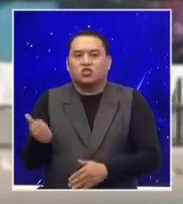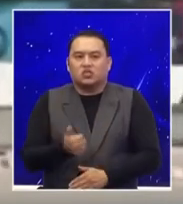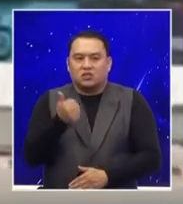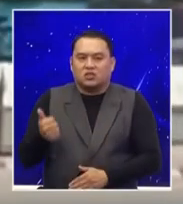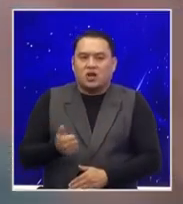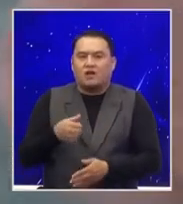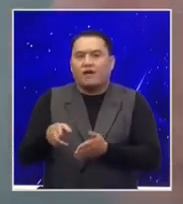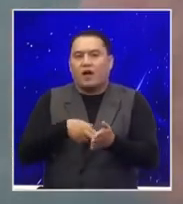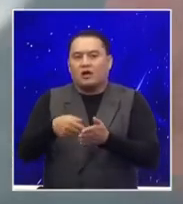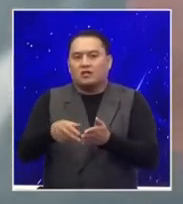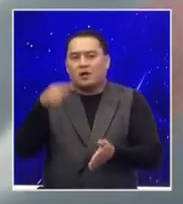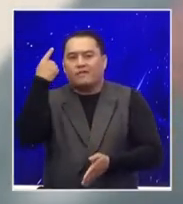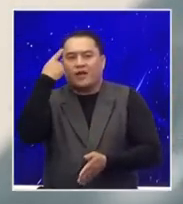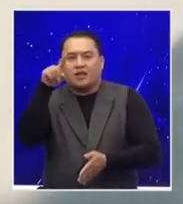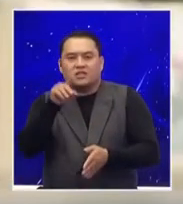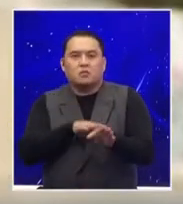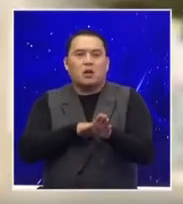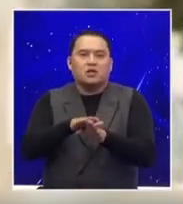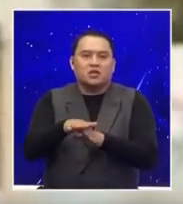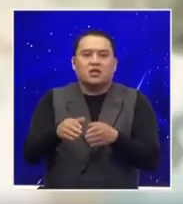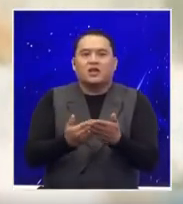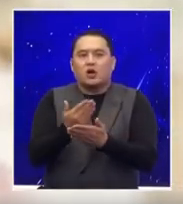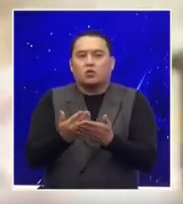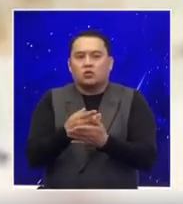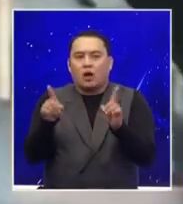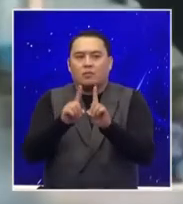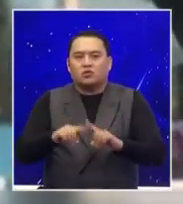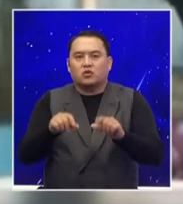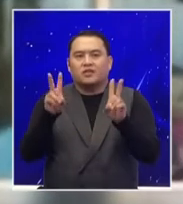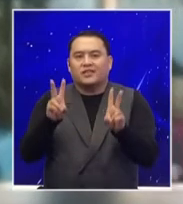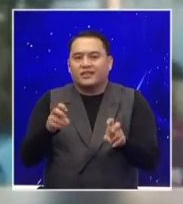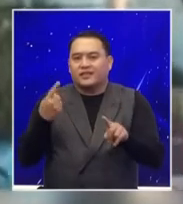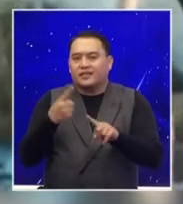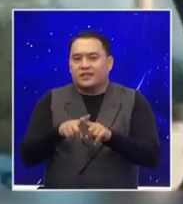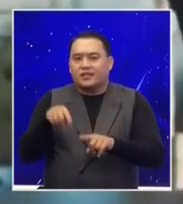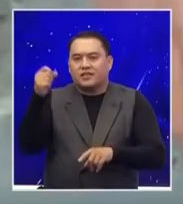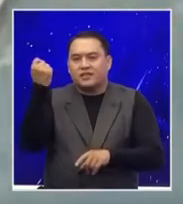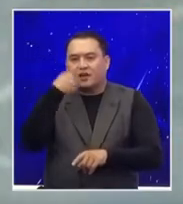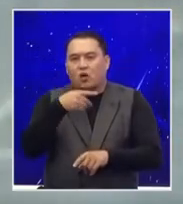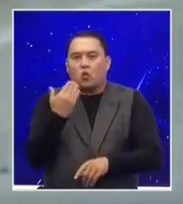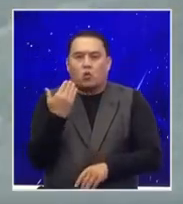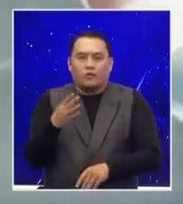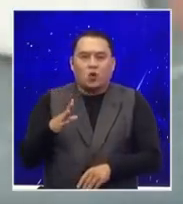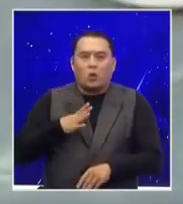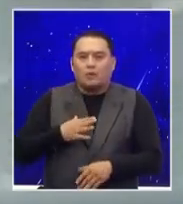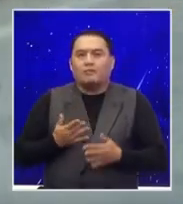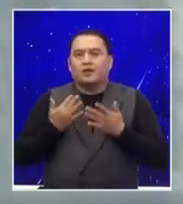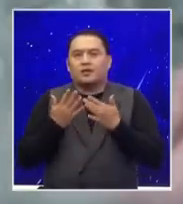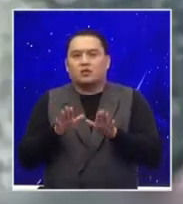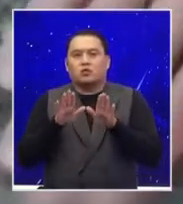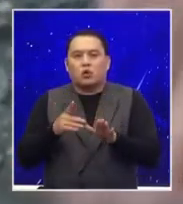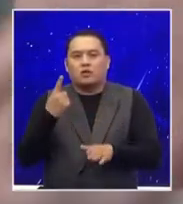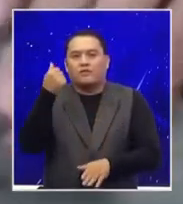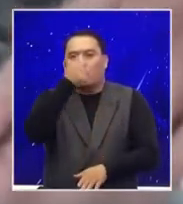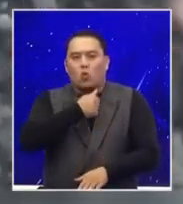На вынашивание самой идеи исполнения рисунка в такой необычной технике известному художнику Джохару Юнусову потребовалось